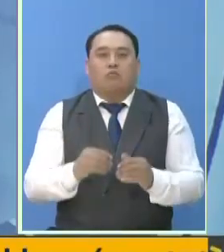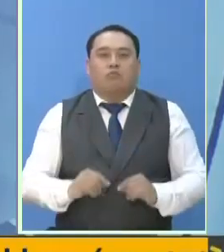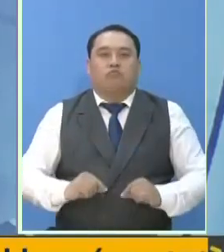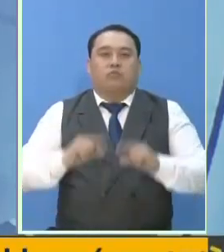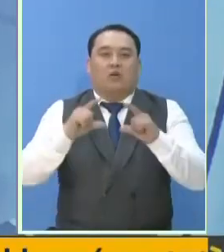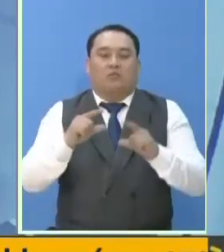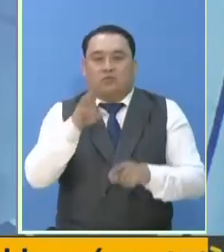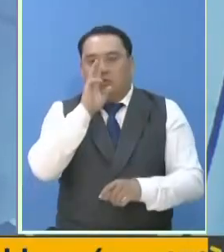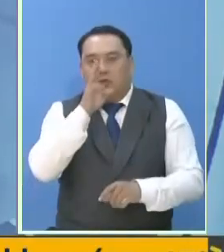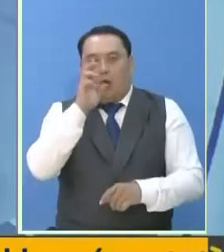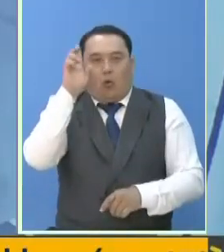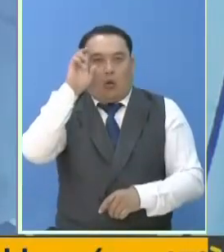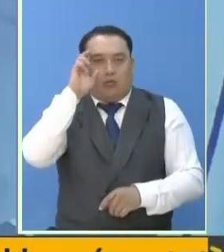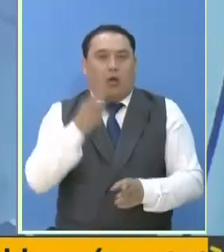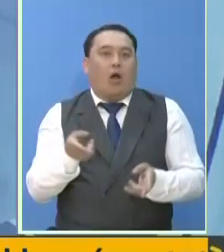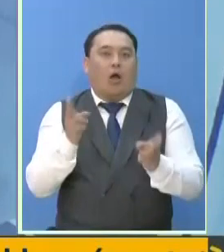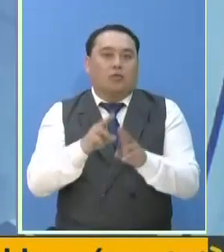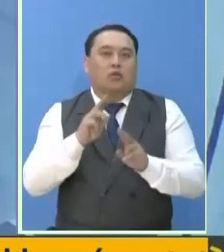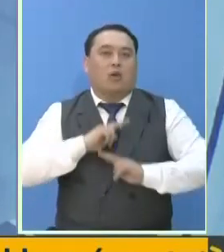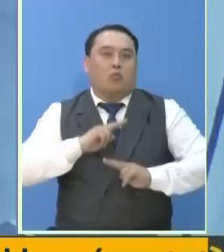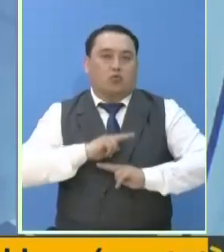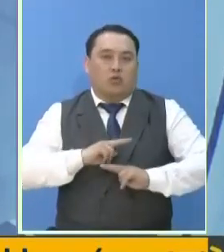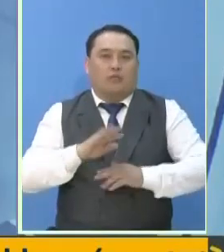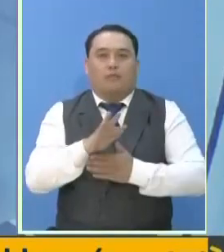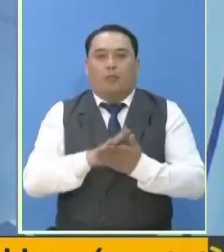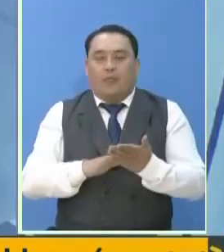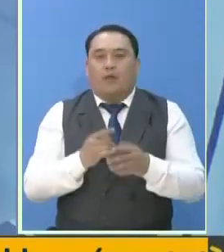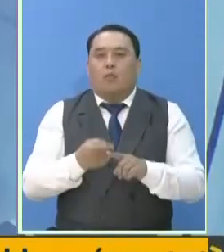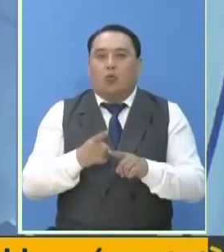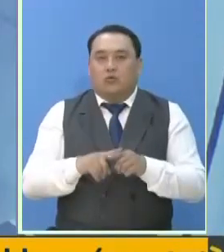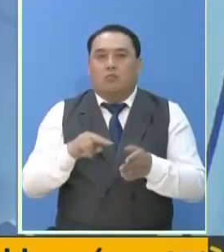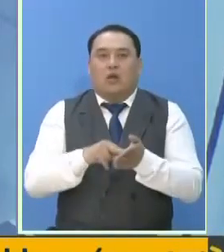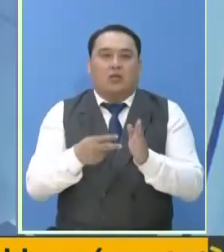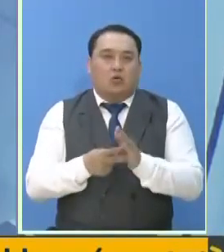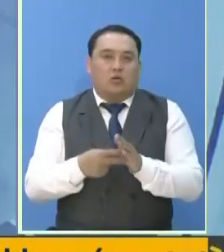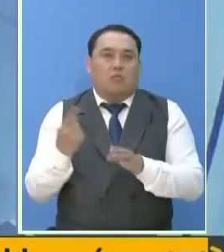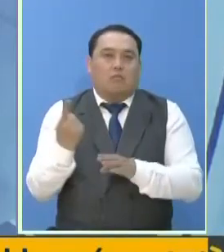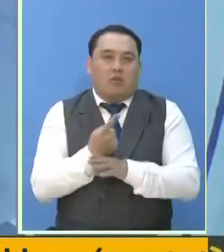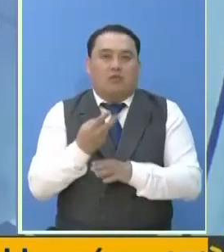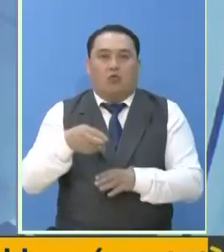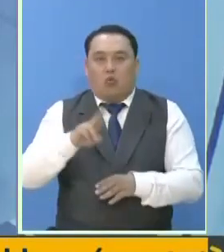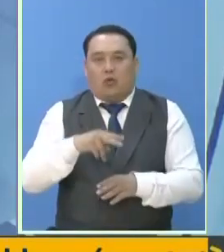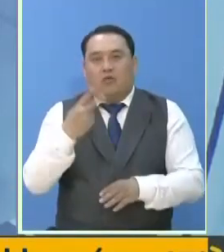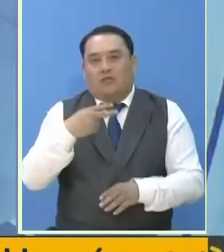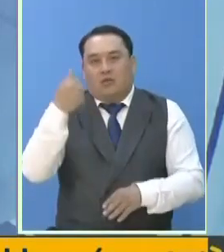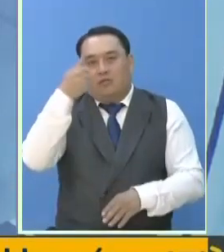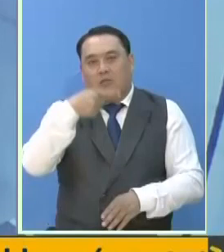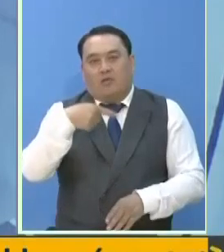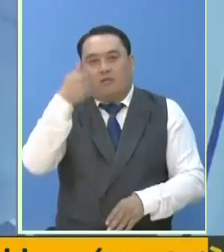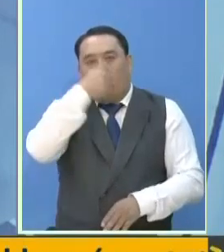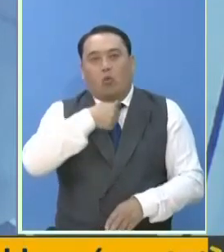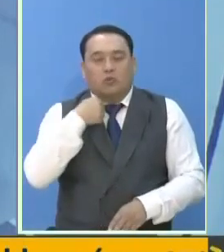заработную плату государственным служащим, которые останутся на работе. То есть планируется с 1 июля текущего года, с 2021